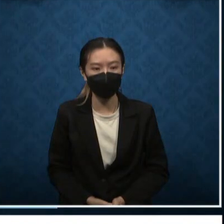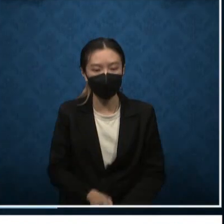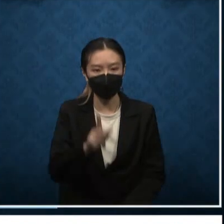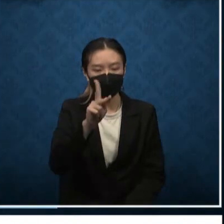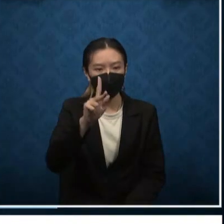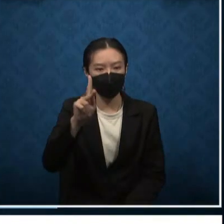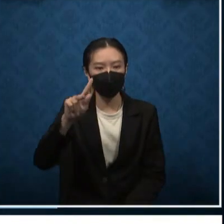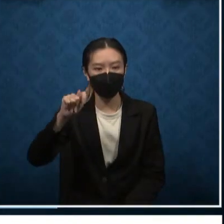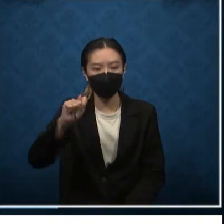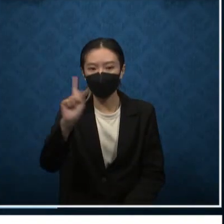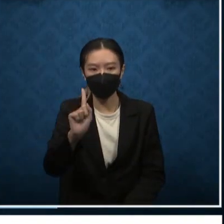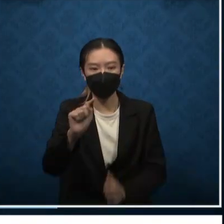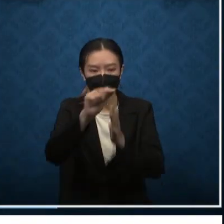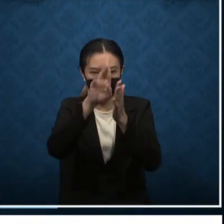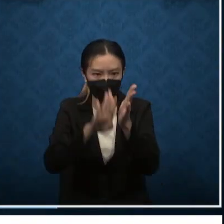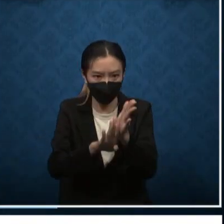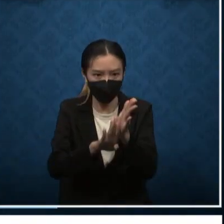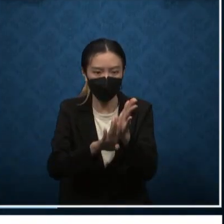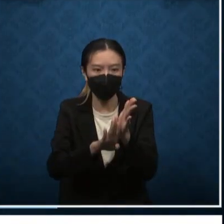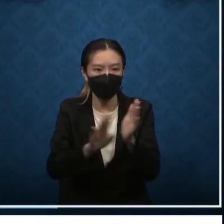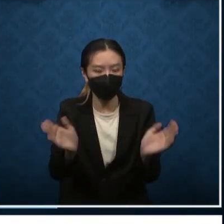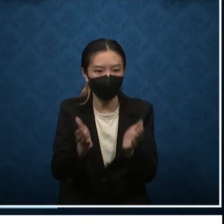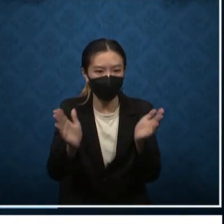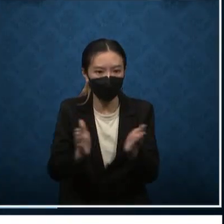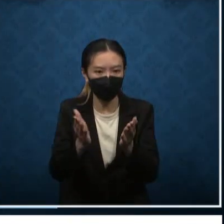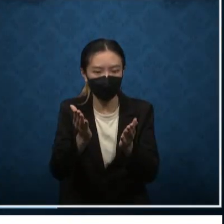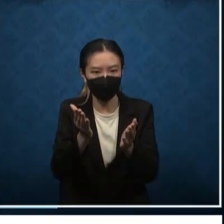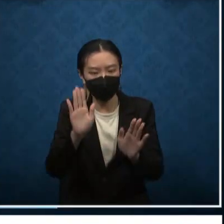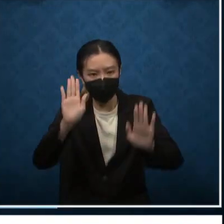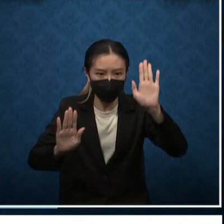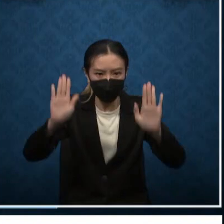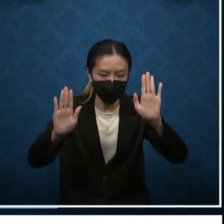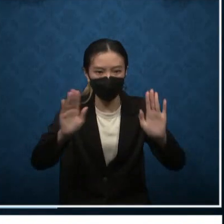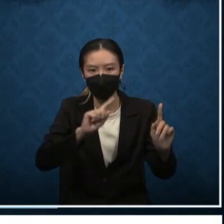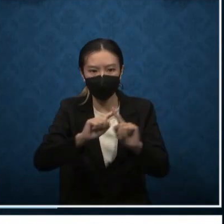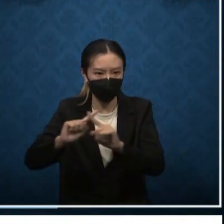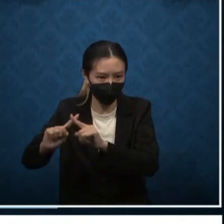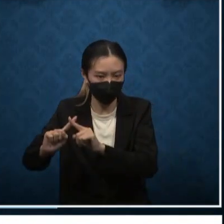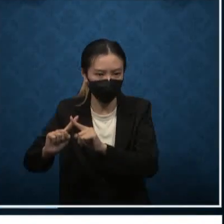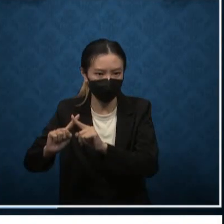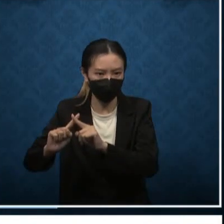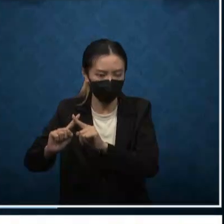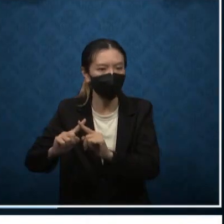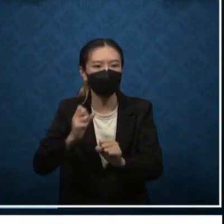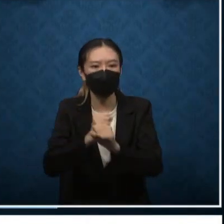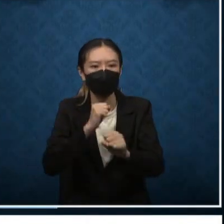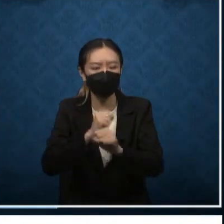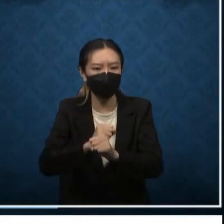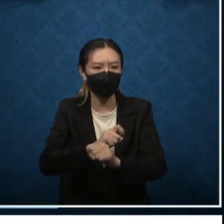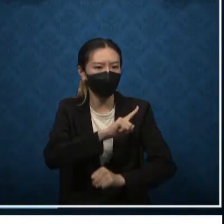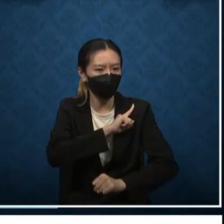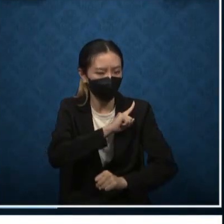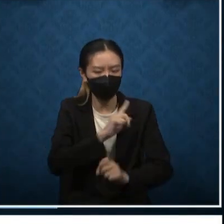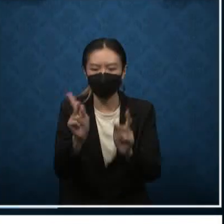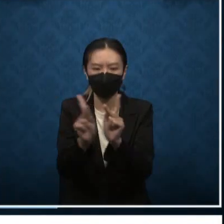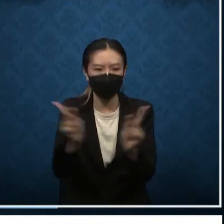วา ดวยศูยส่เศรมพัฒนาประชายปัไIRรวมทั้งในเชิงคงสรางกทัมาณของสอสอป จะต่อพบวามีการเปลยนแง cy fundingอย